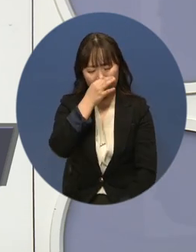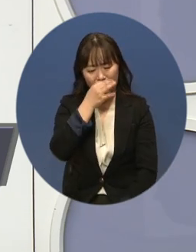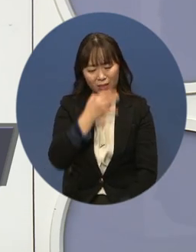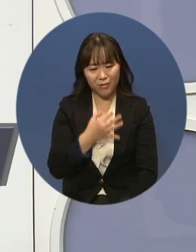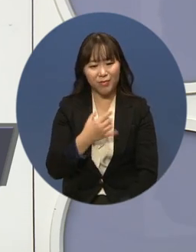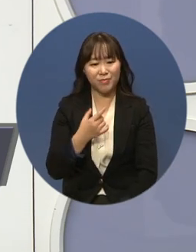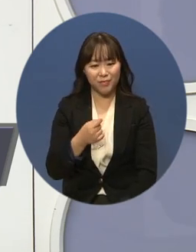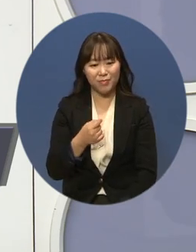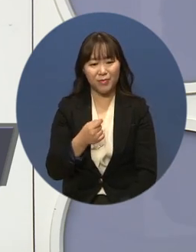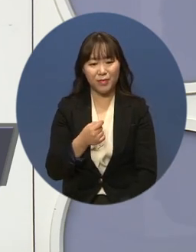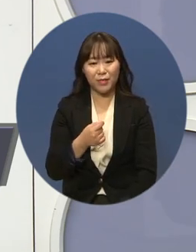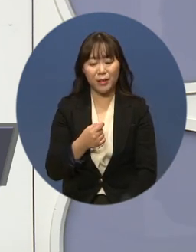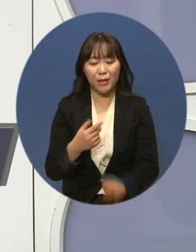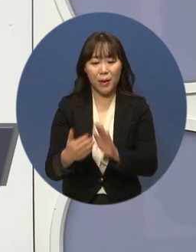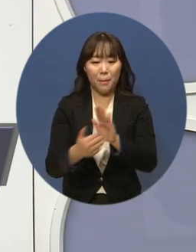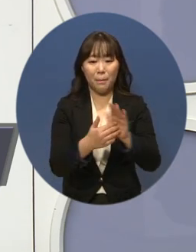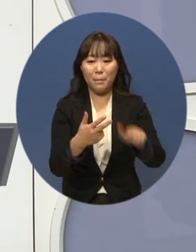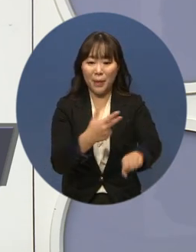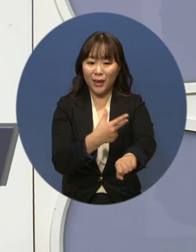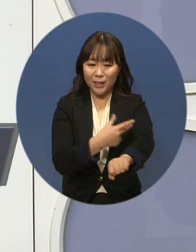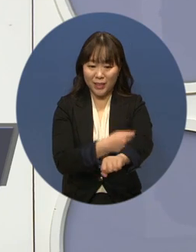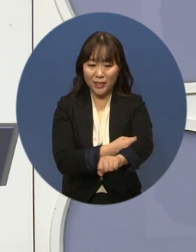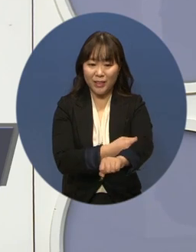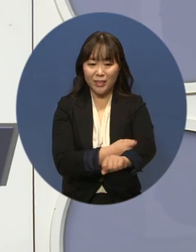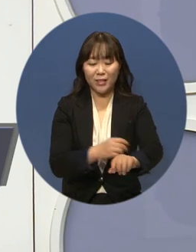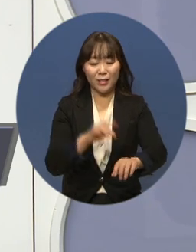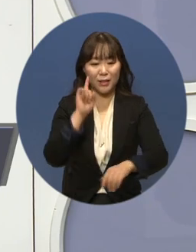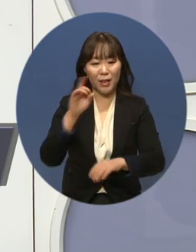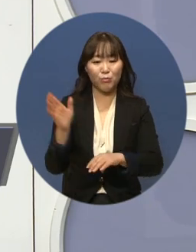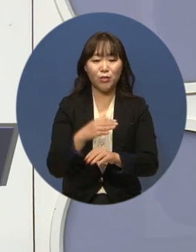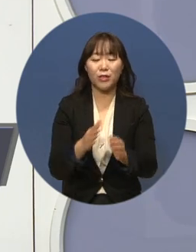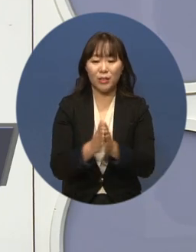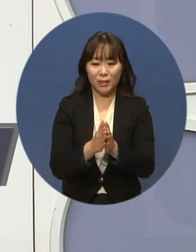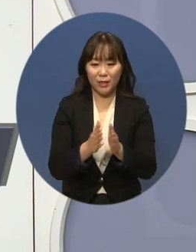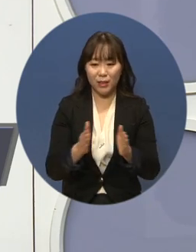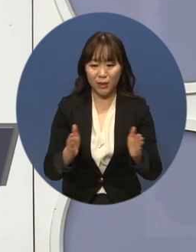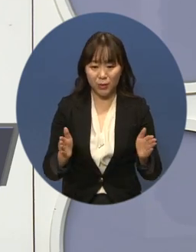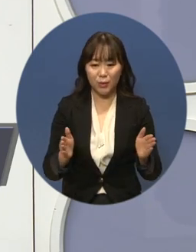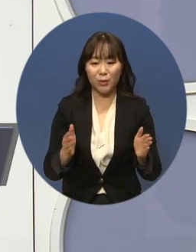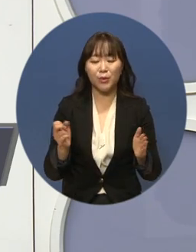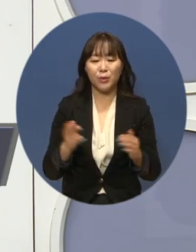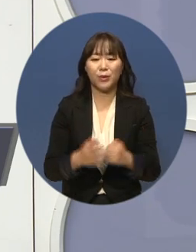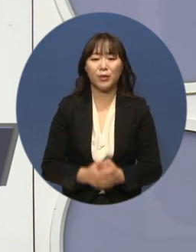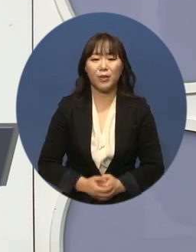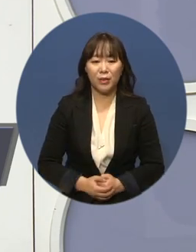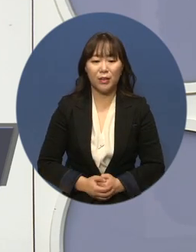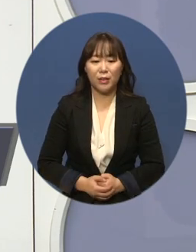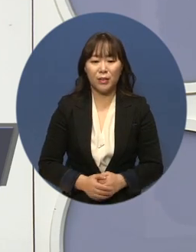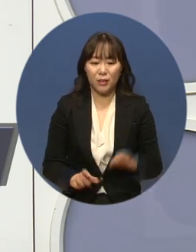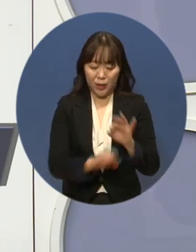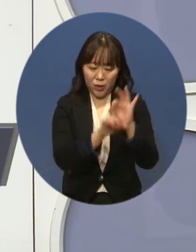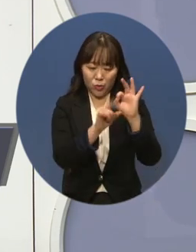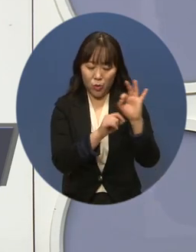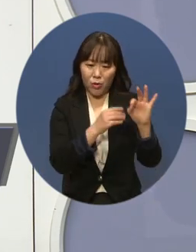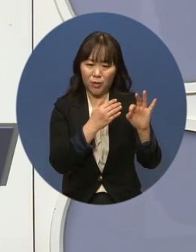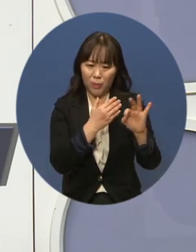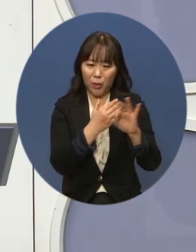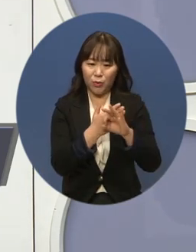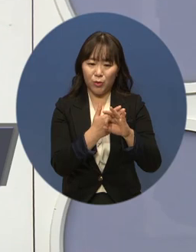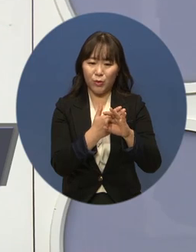힘들어하시는데요. 백신 접종이 이제 본격적으로 내일부터 시작이 되고 아마 이제 10월쯤 되면